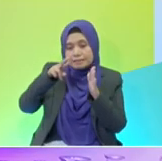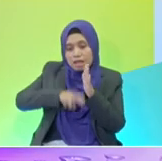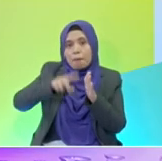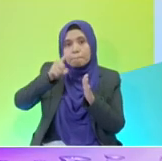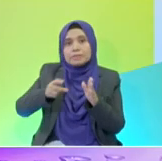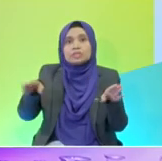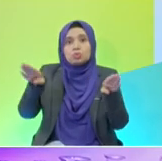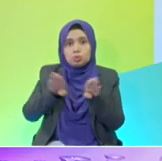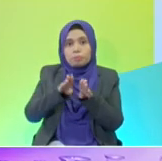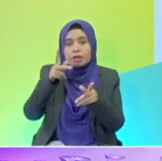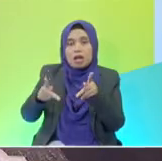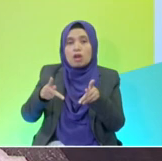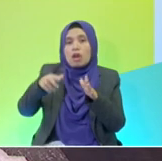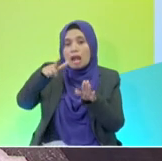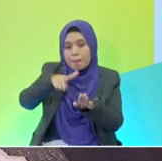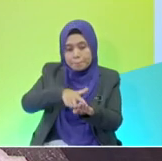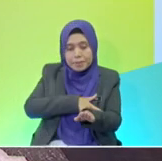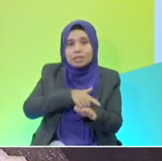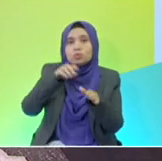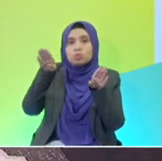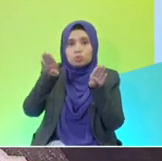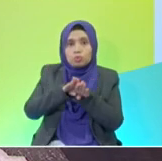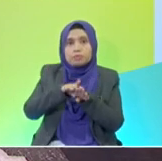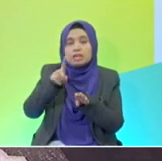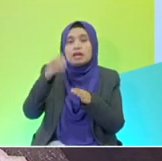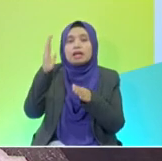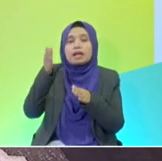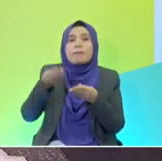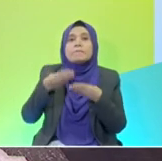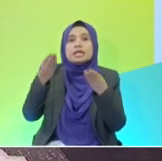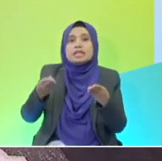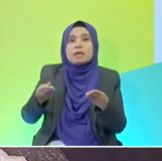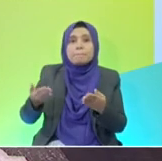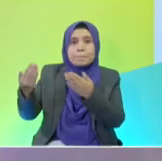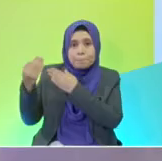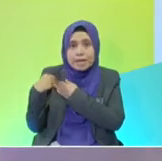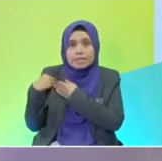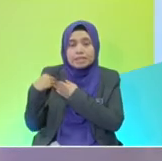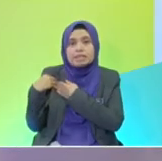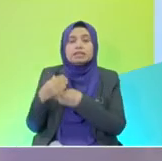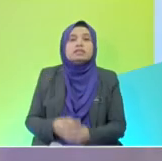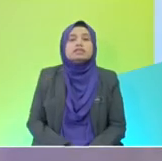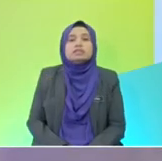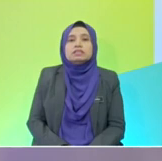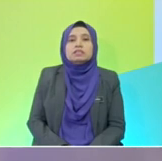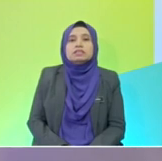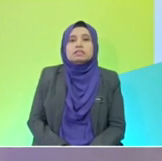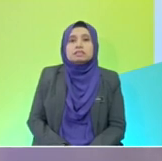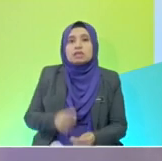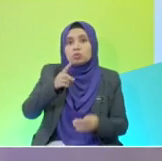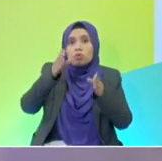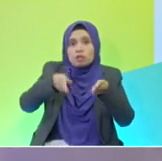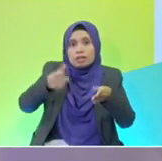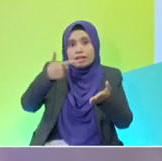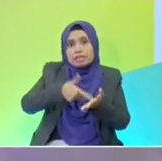kalau lambat duduk Sebenarnya dia akan memberi beban kepada pemain jadi dekat sini seorang lagi perlu